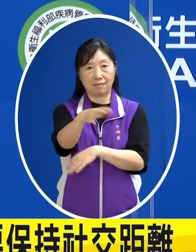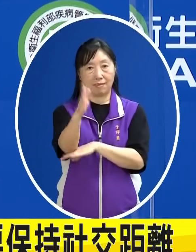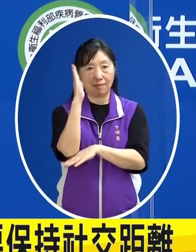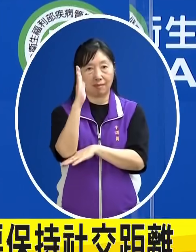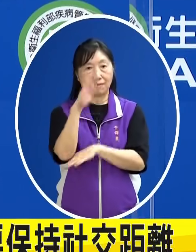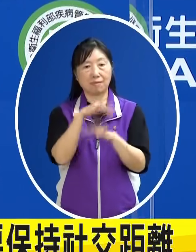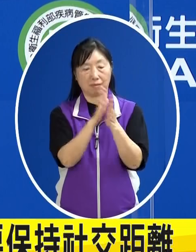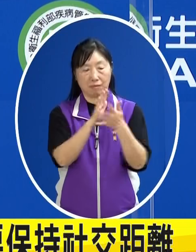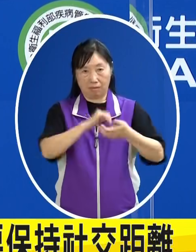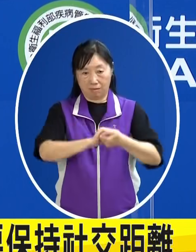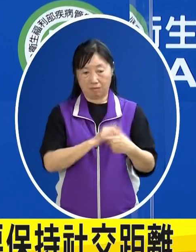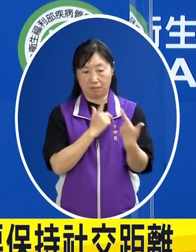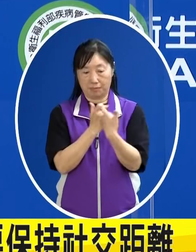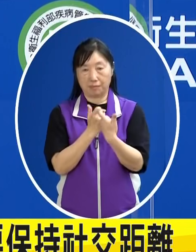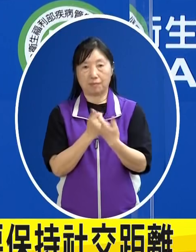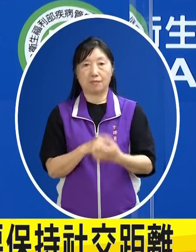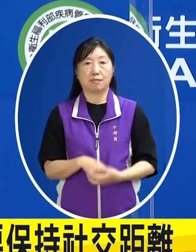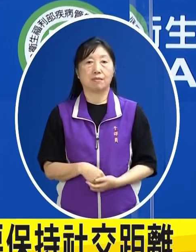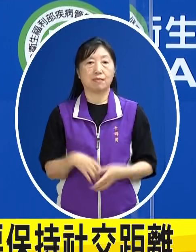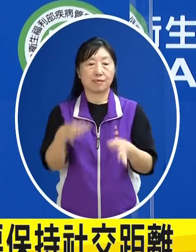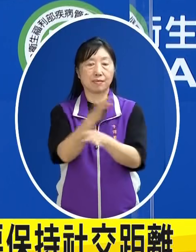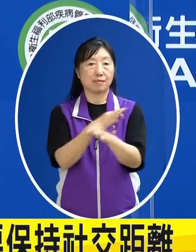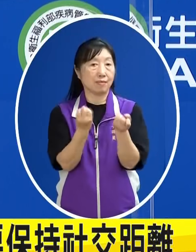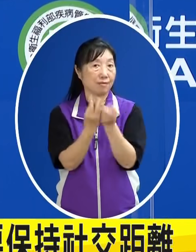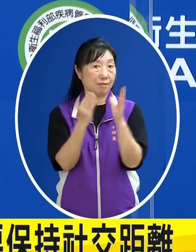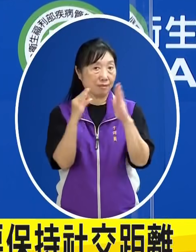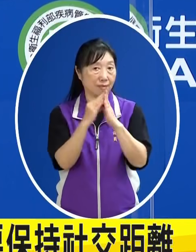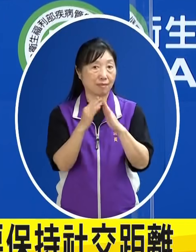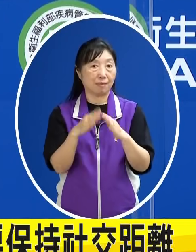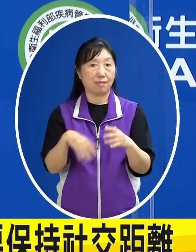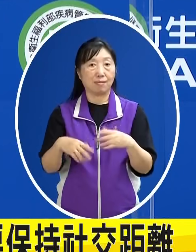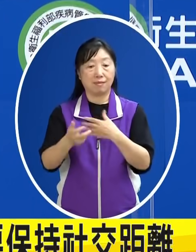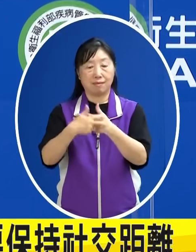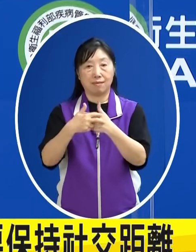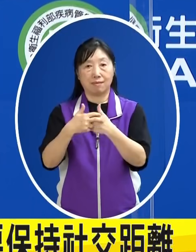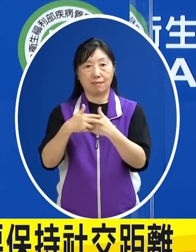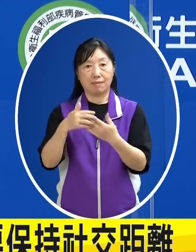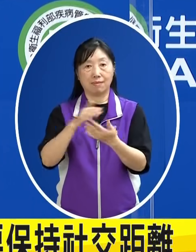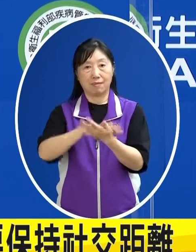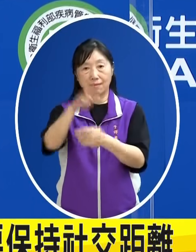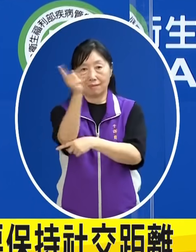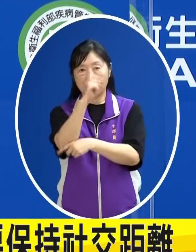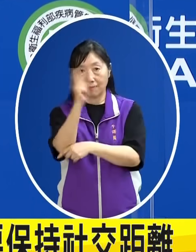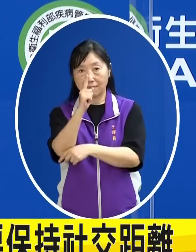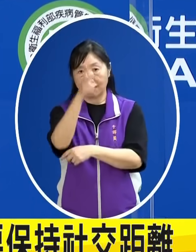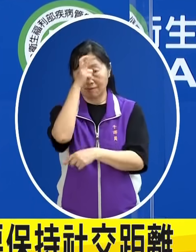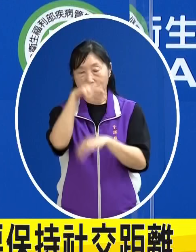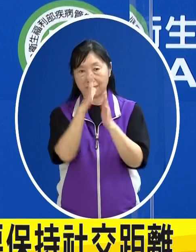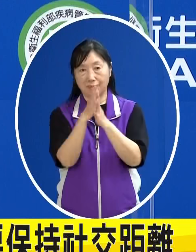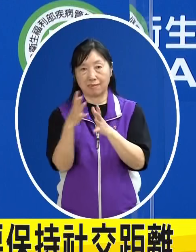必配合，由经发局、卫生、消防、警察等